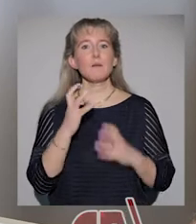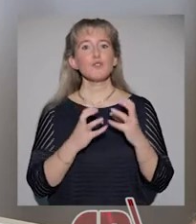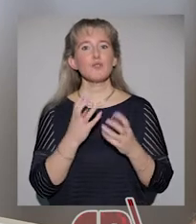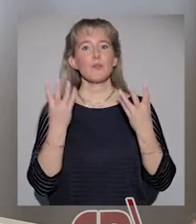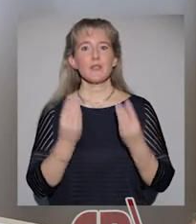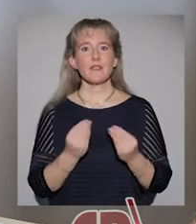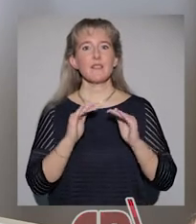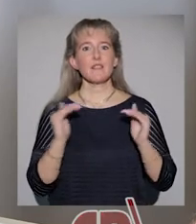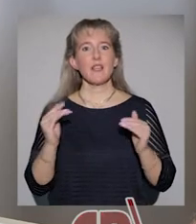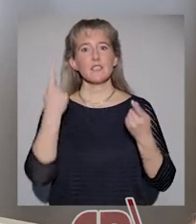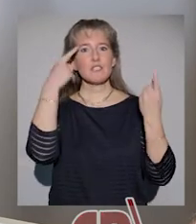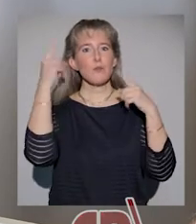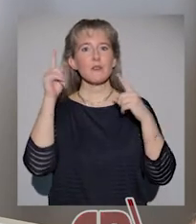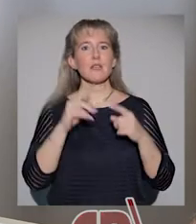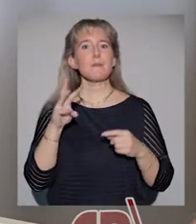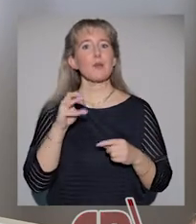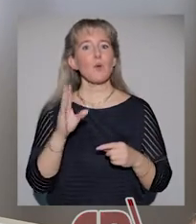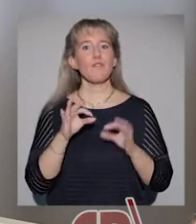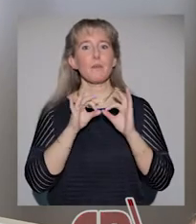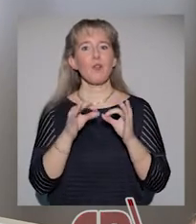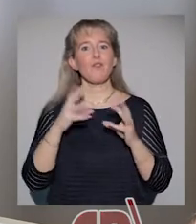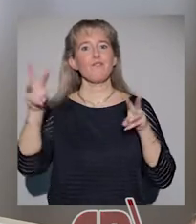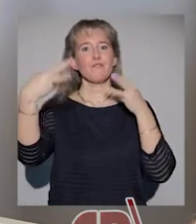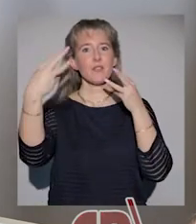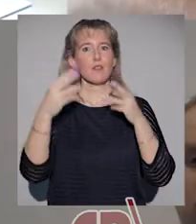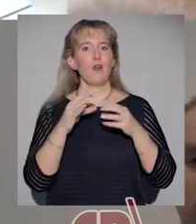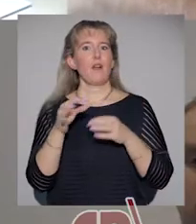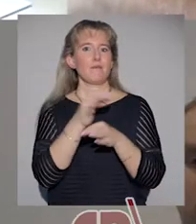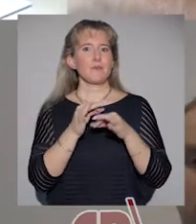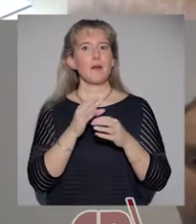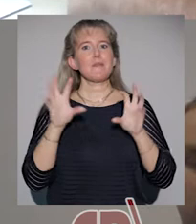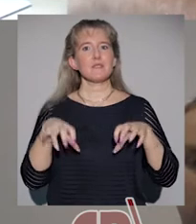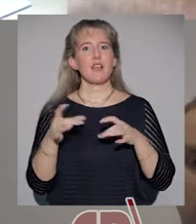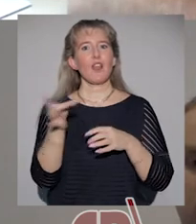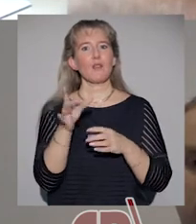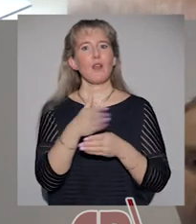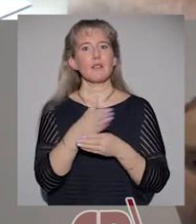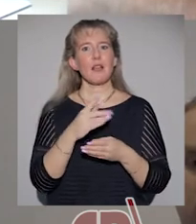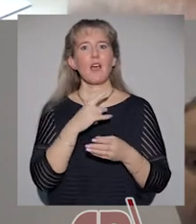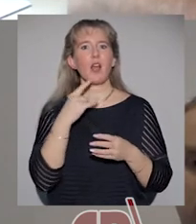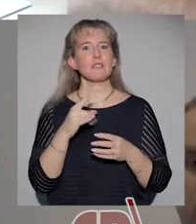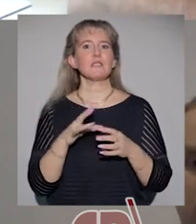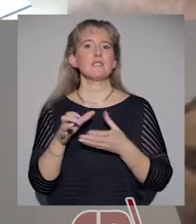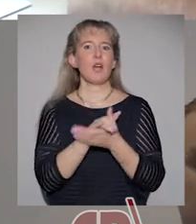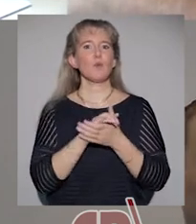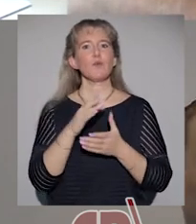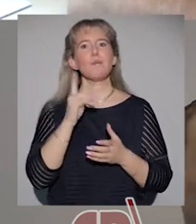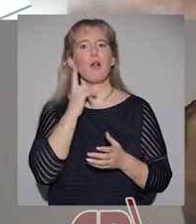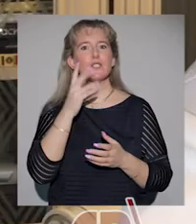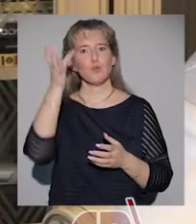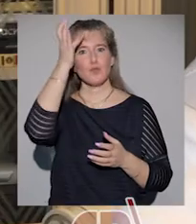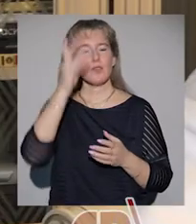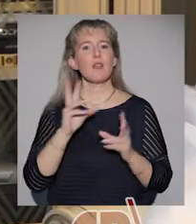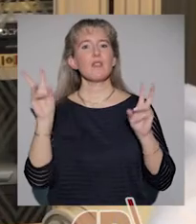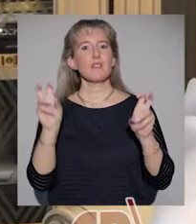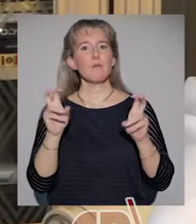В Международный день детских изобретений Сергей Миронов провел видеоконференцию с председателями региональных отделений Российского союза молодых ученых.